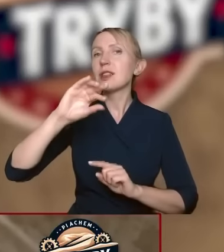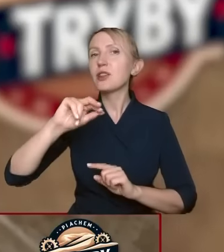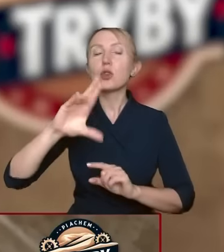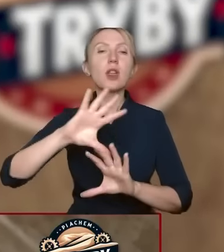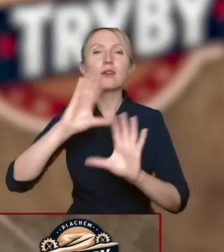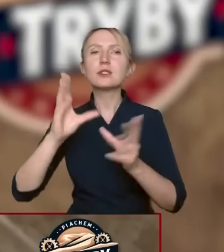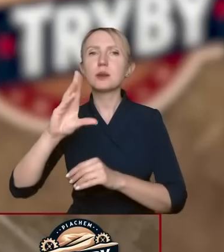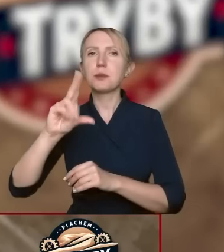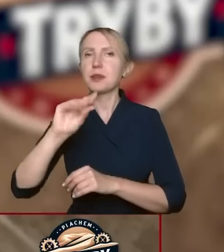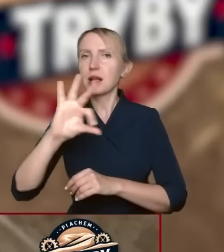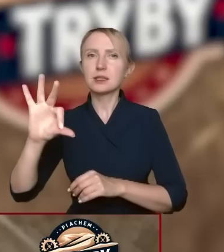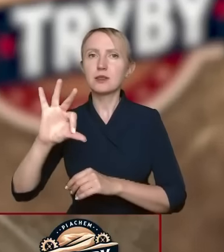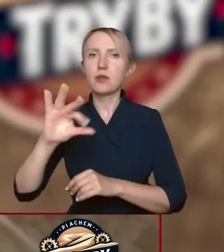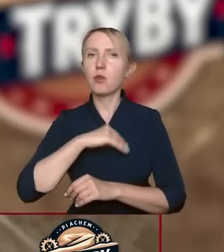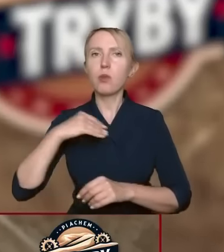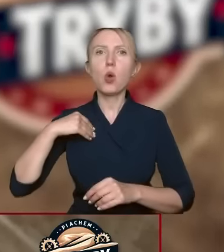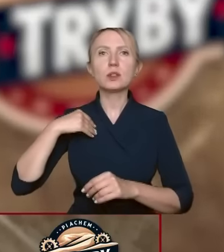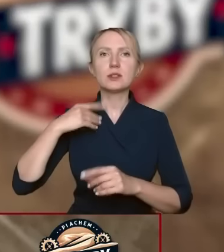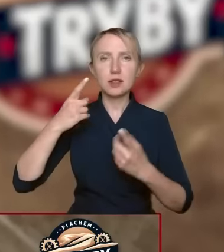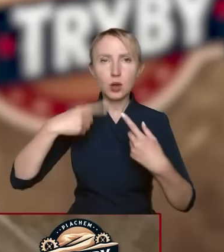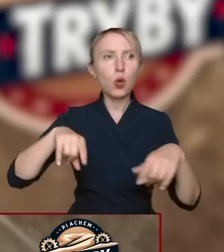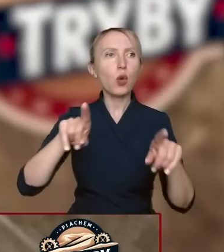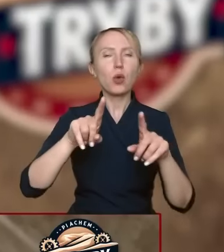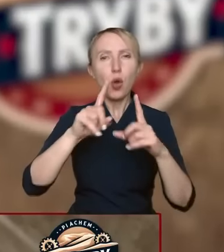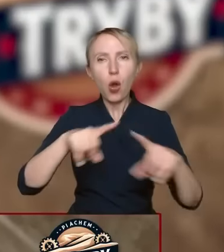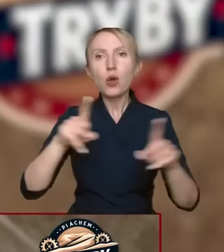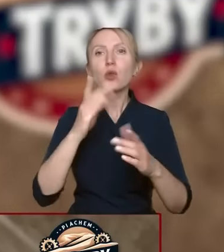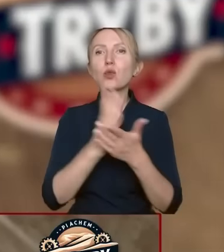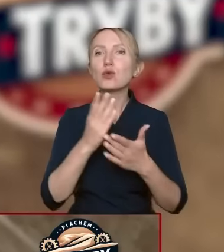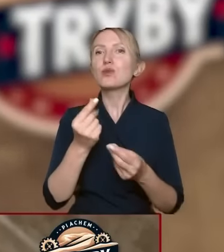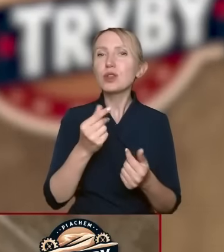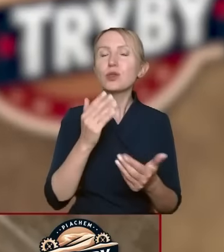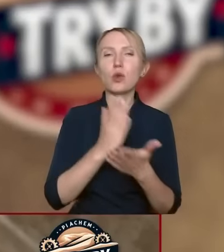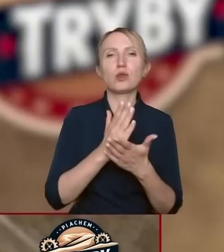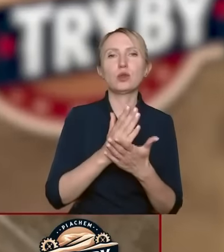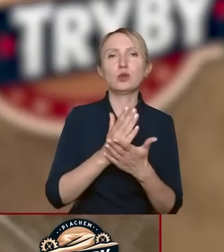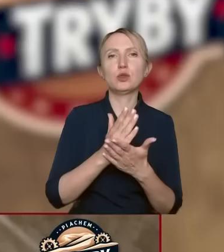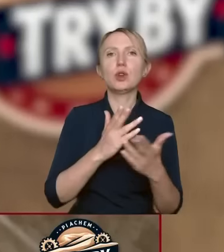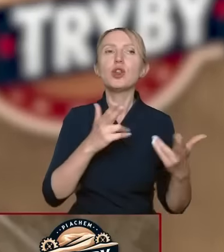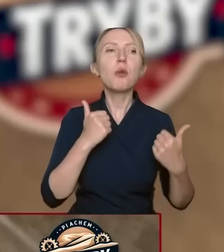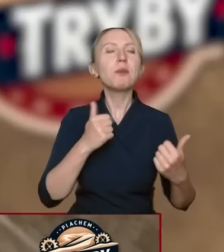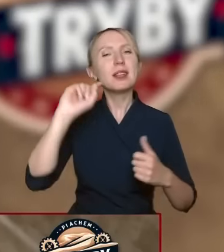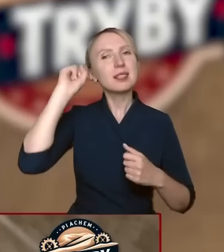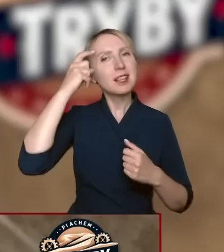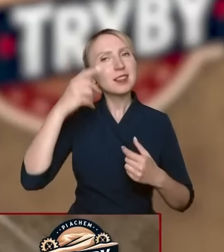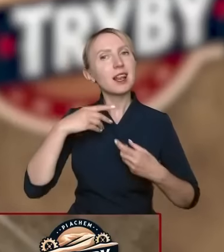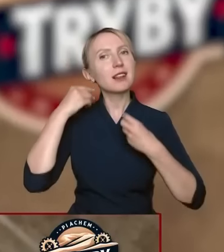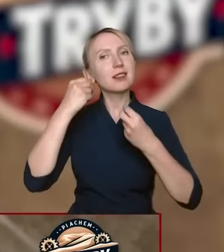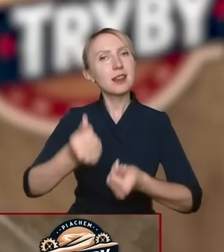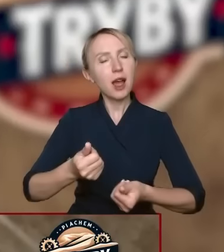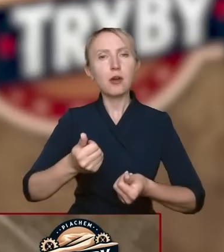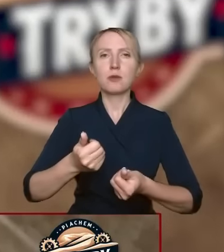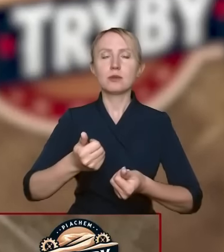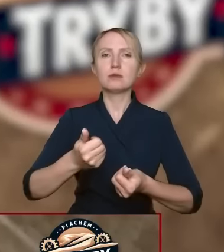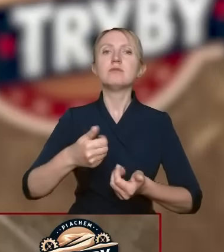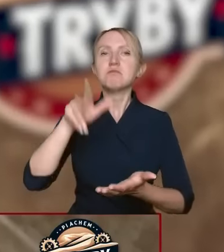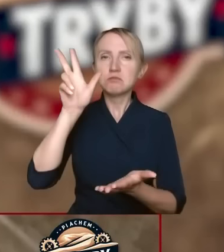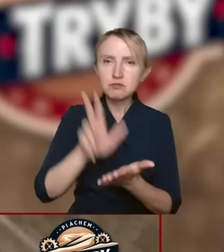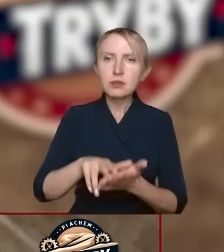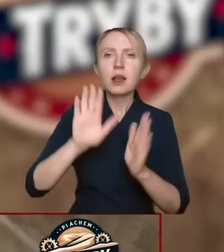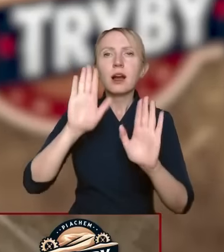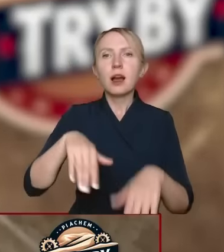by w Polsce wystąpili, już nawet były na to pieniądze i komitet centralny dał placet, że tam no trudno,